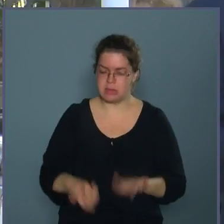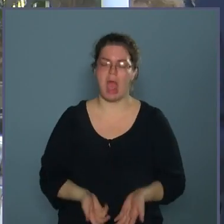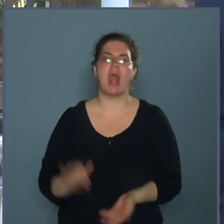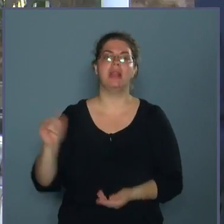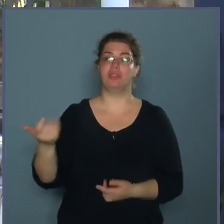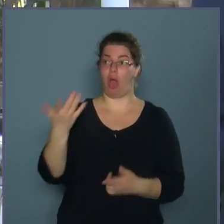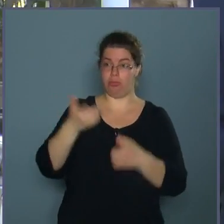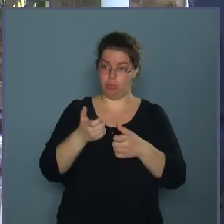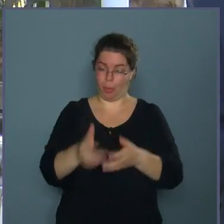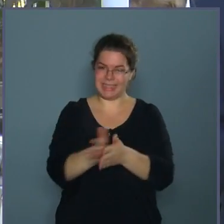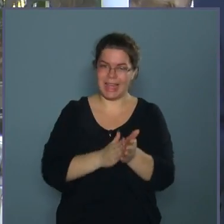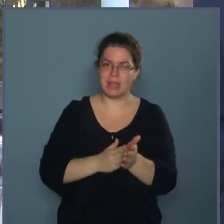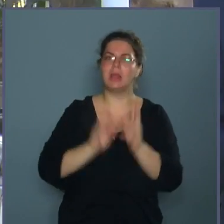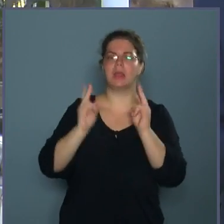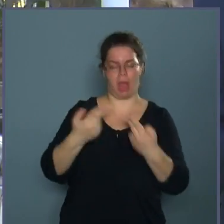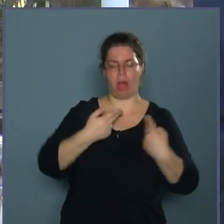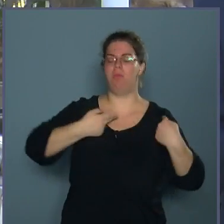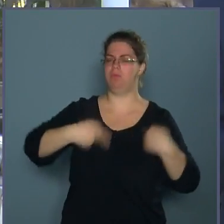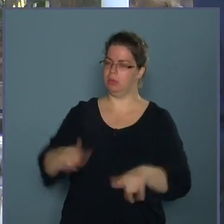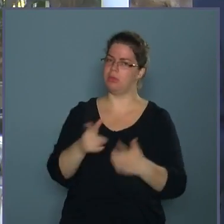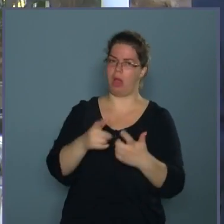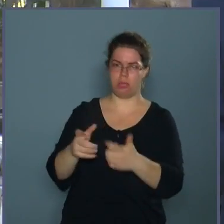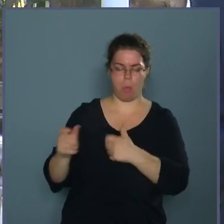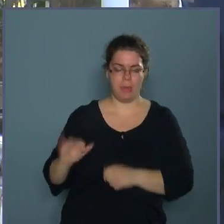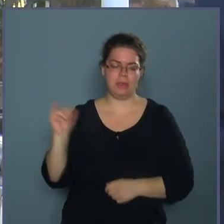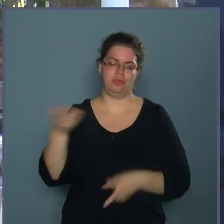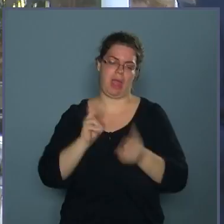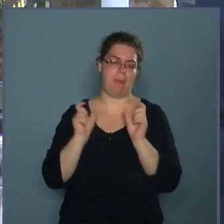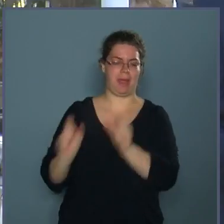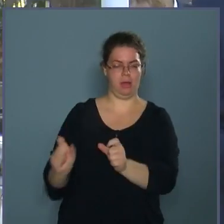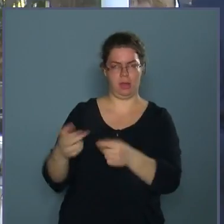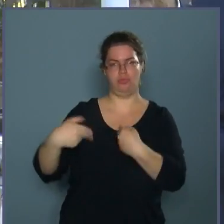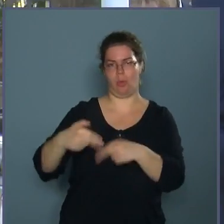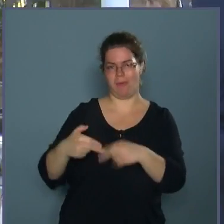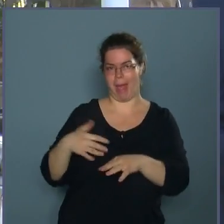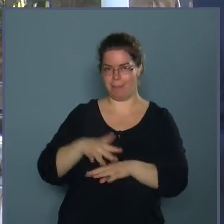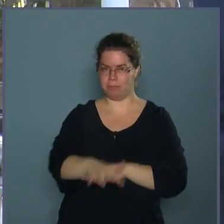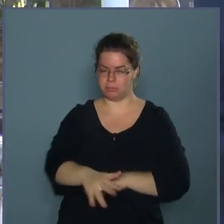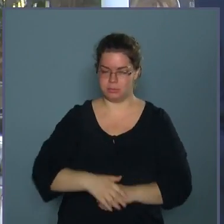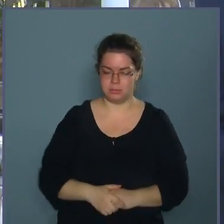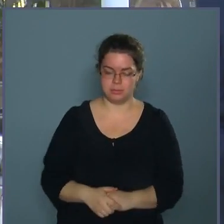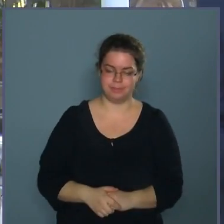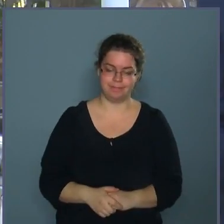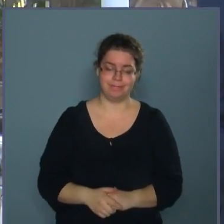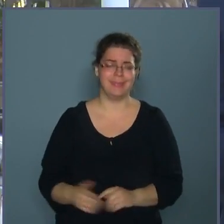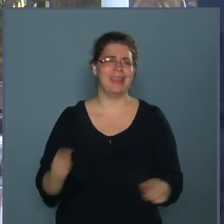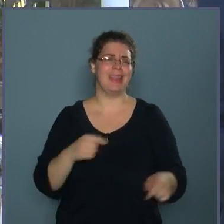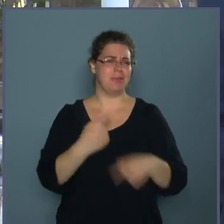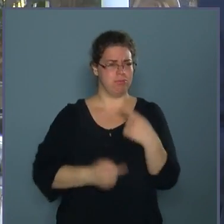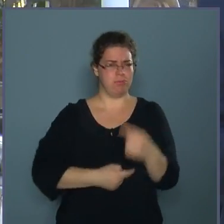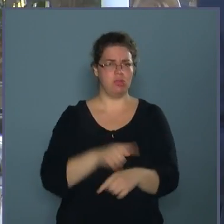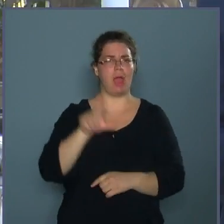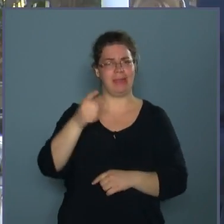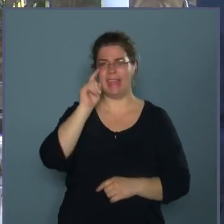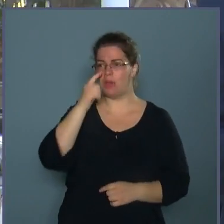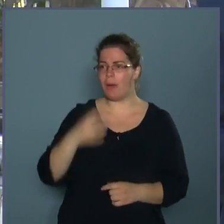lőnek rájuk, fegyverrel kell viszonozni a tüzet, és meg kell akadályozni tovább haladásukat. Egymás után két